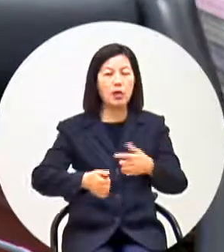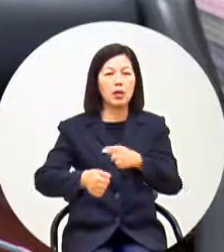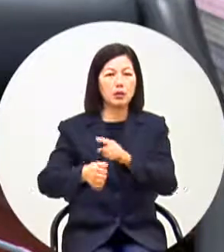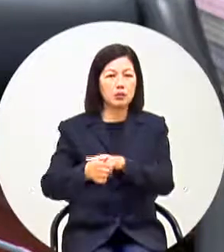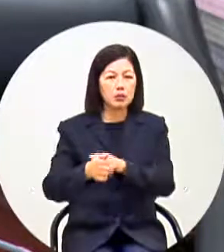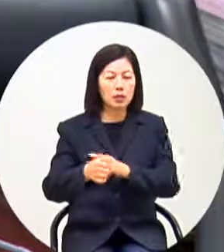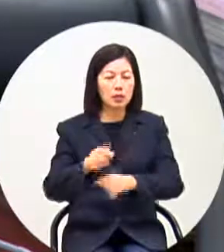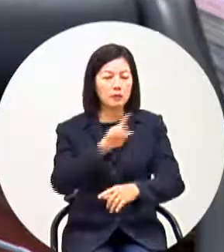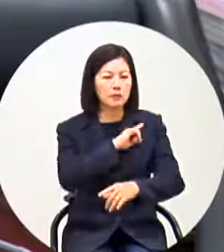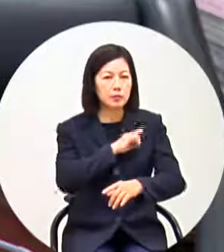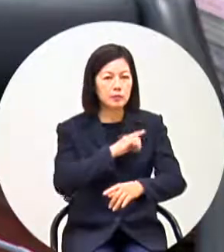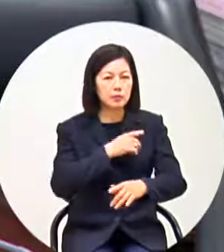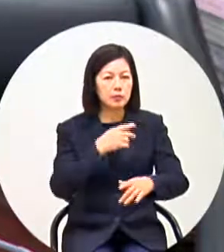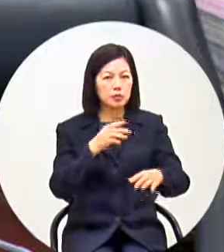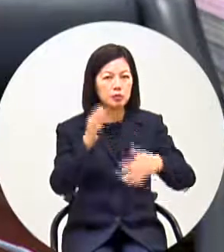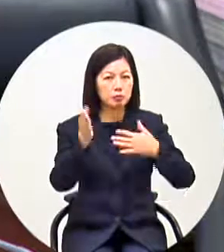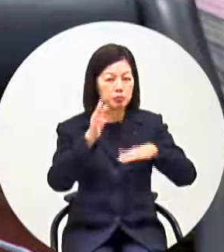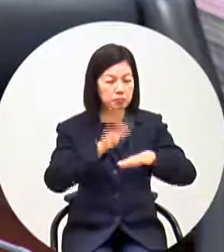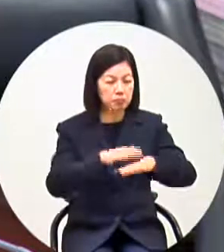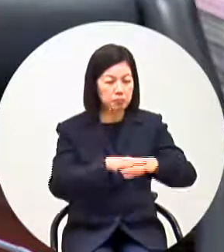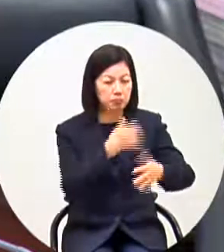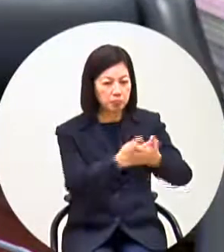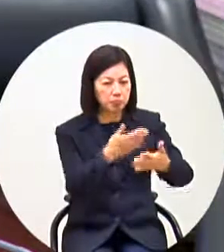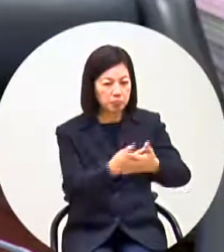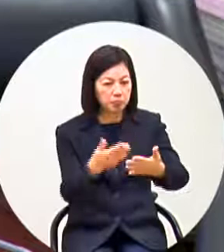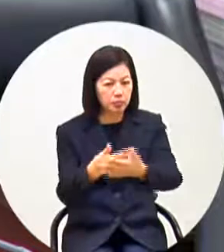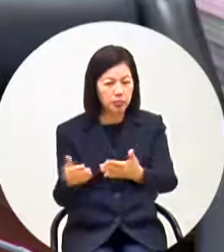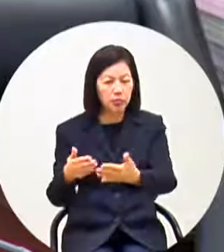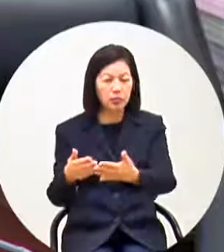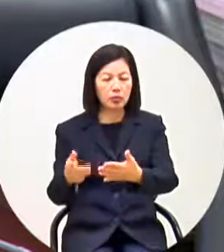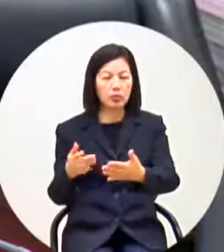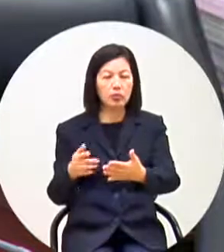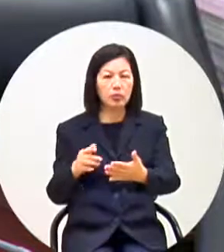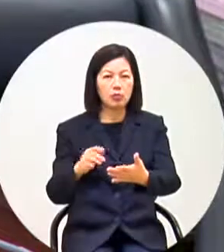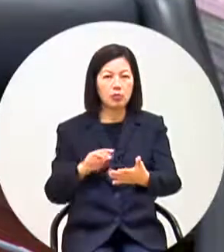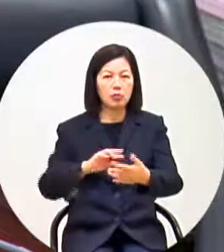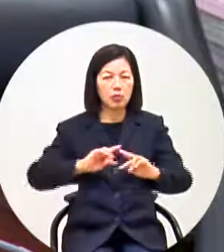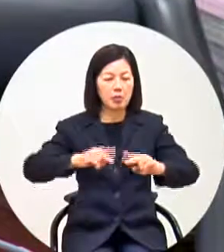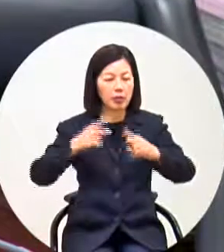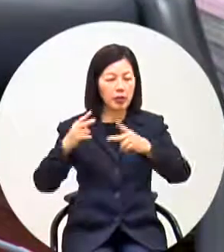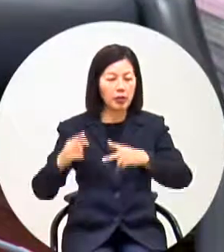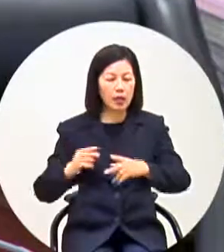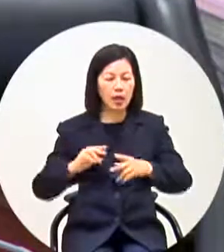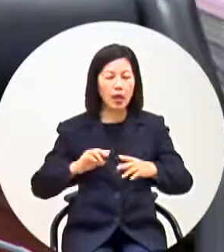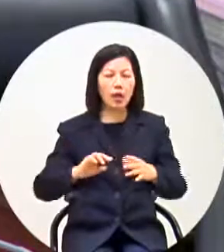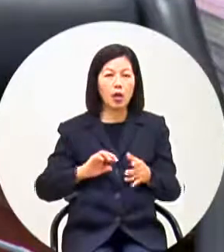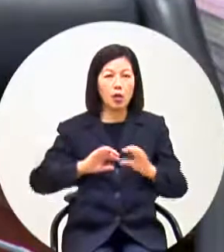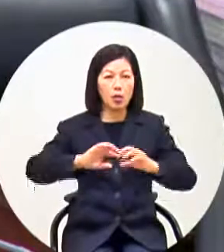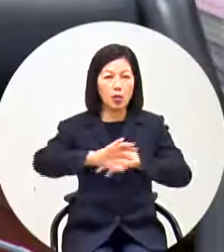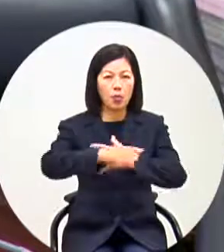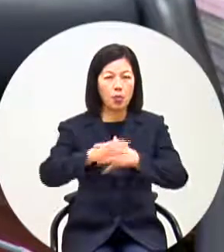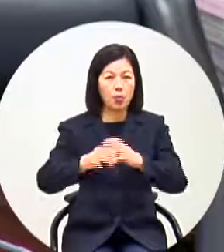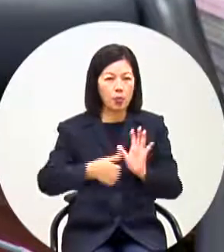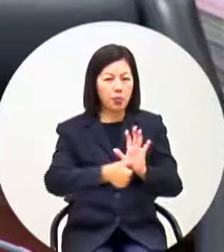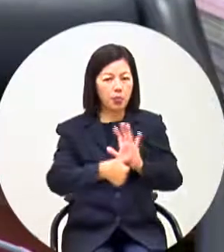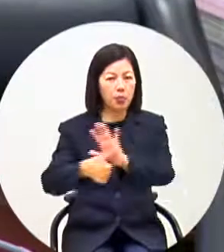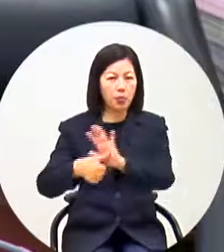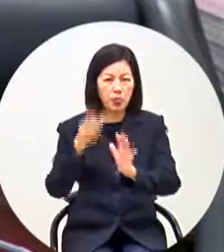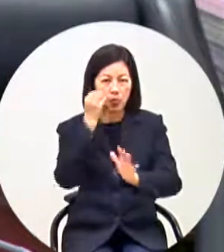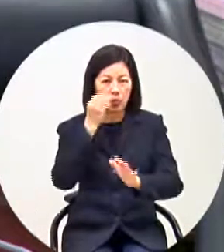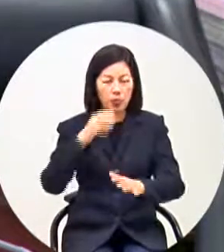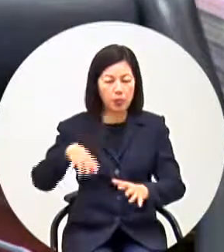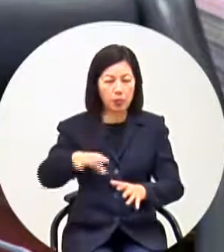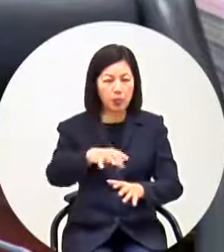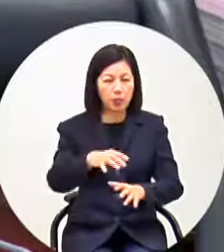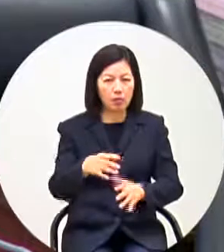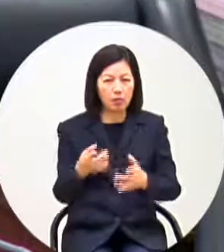的彩虹眷村哦，成为一个国际知名的观光景点，那吸引上百万个旅客的